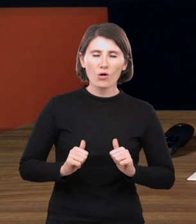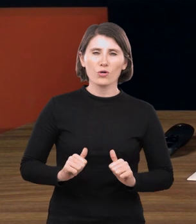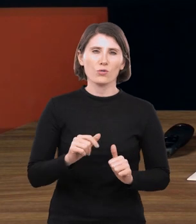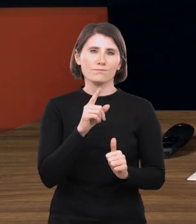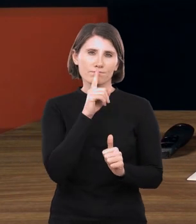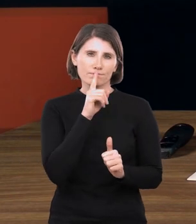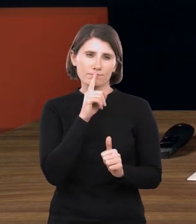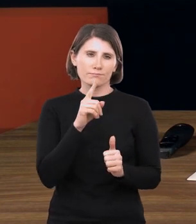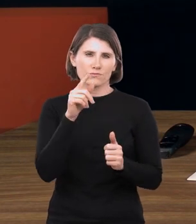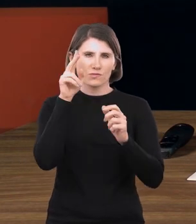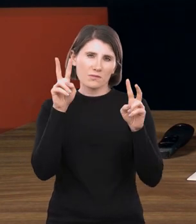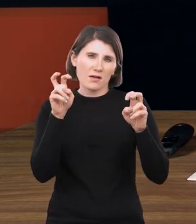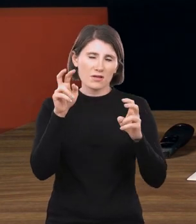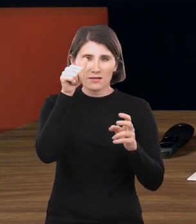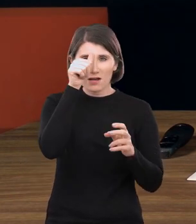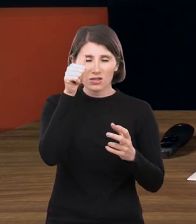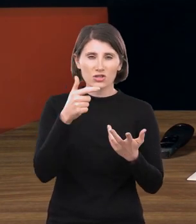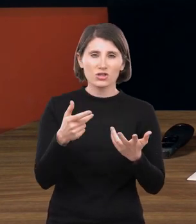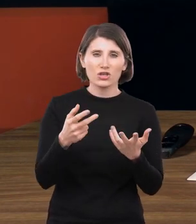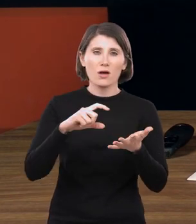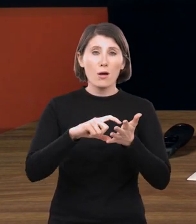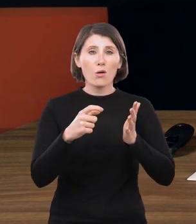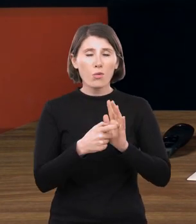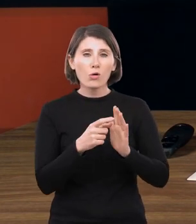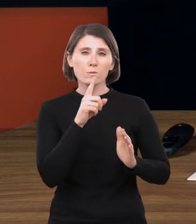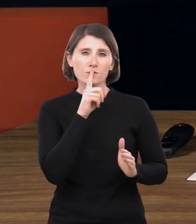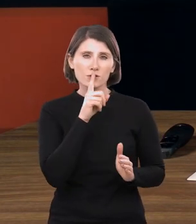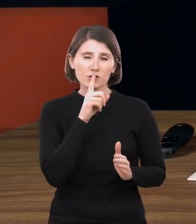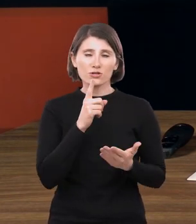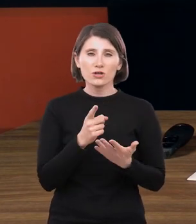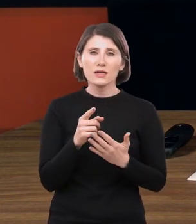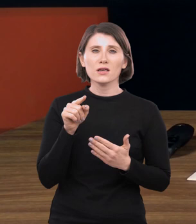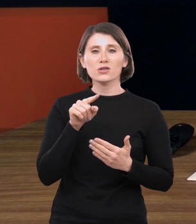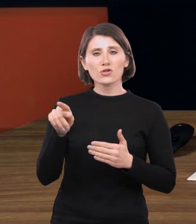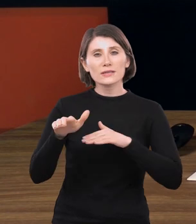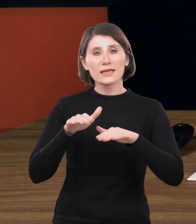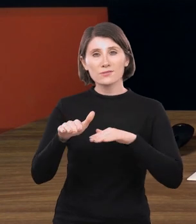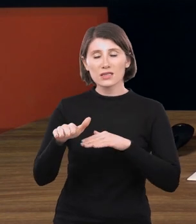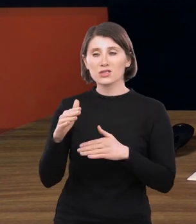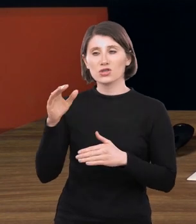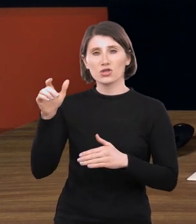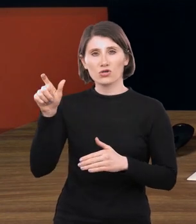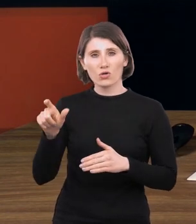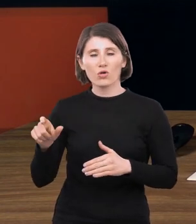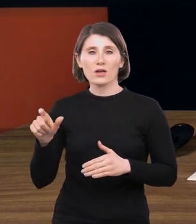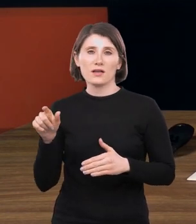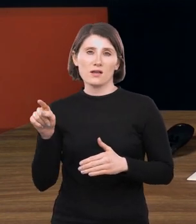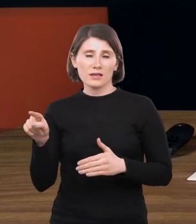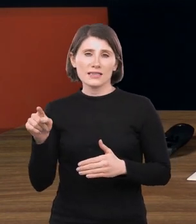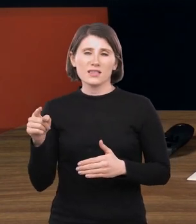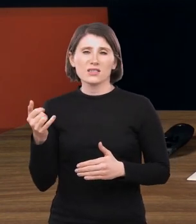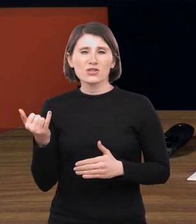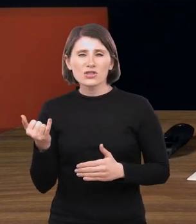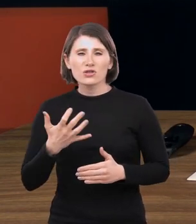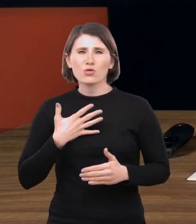wyciszeń, kąciki wyciszeń, które są miejscami, gdzie dziecko w momencie napływu tych bodźców